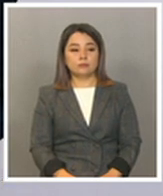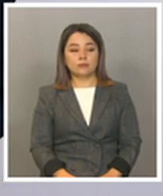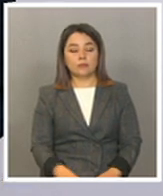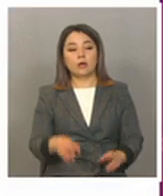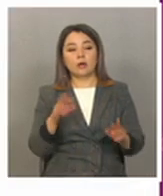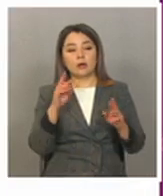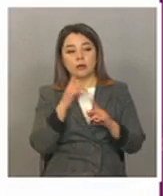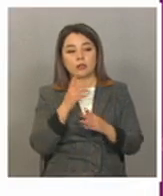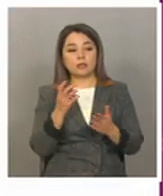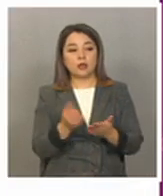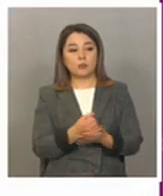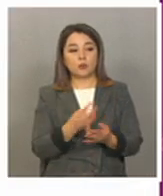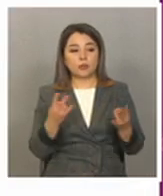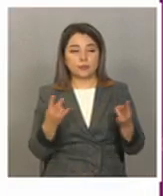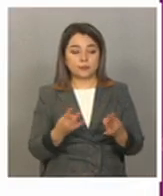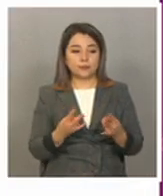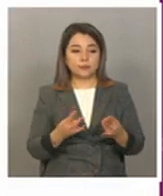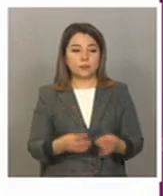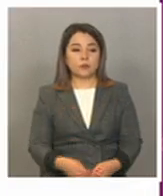табыңыз.